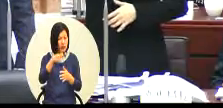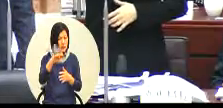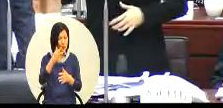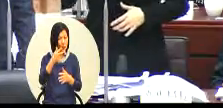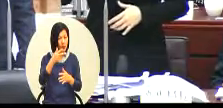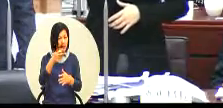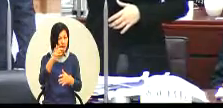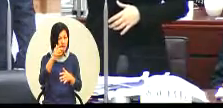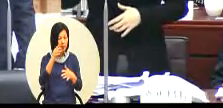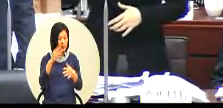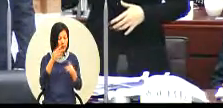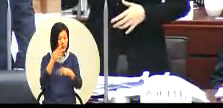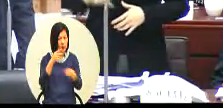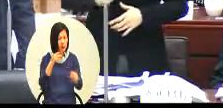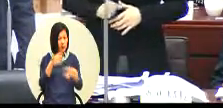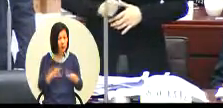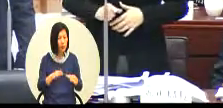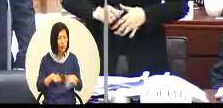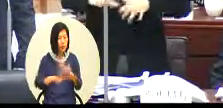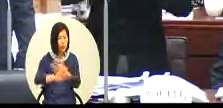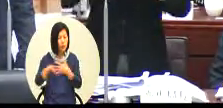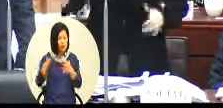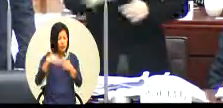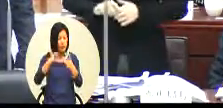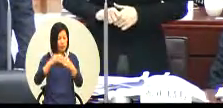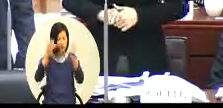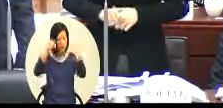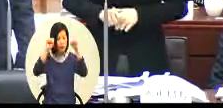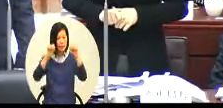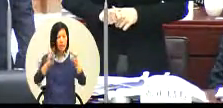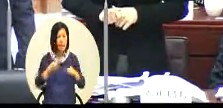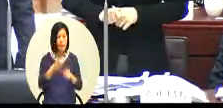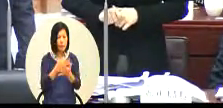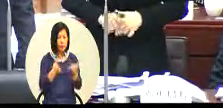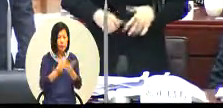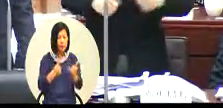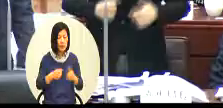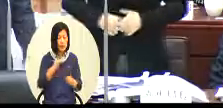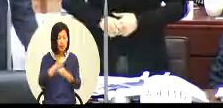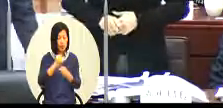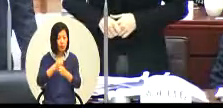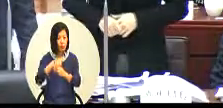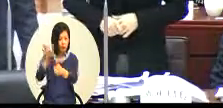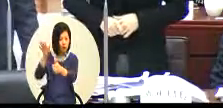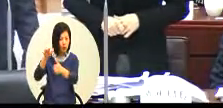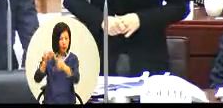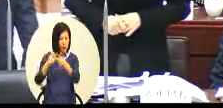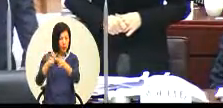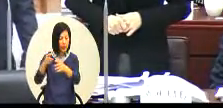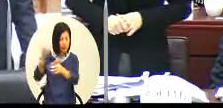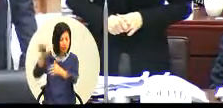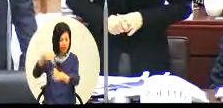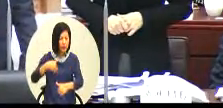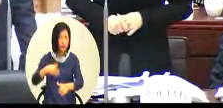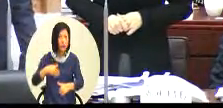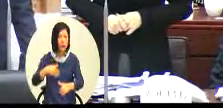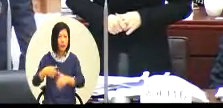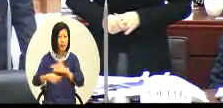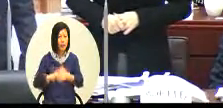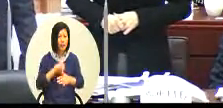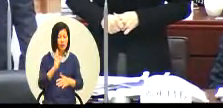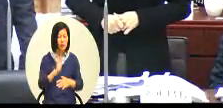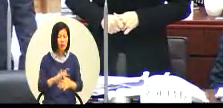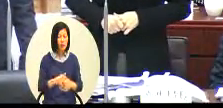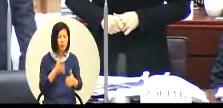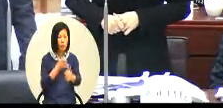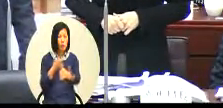争取其他学校进来的毕业生跟其他县市的工作人力进来，我们会努力朝这个方向。 我在问话的时